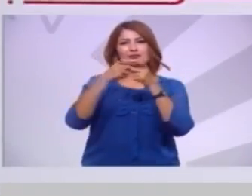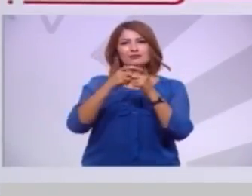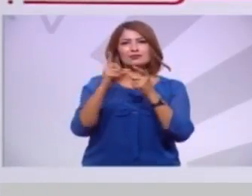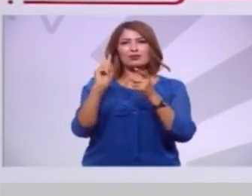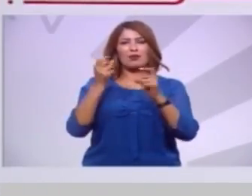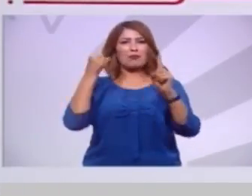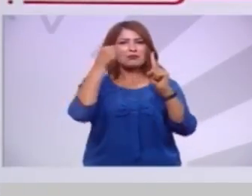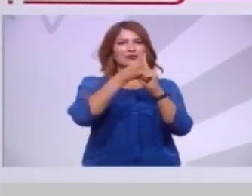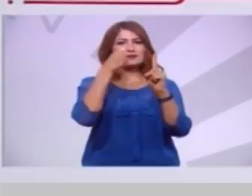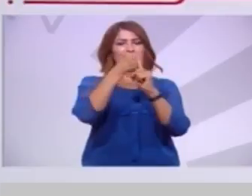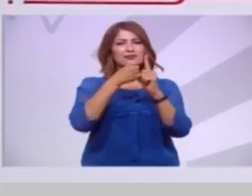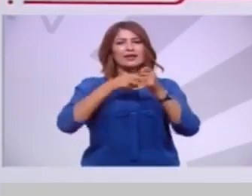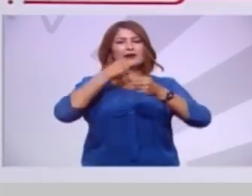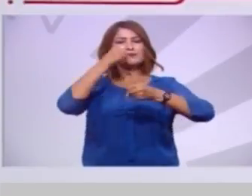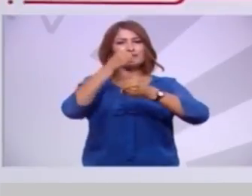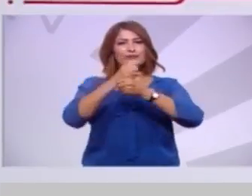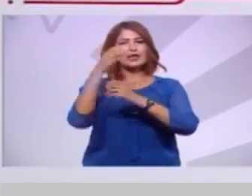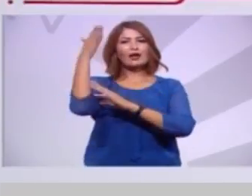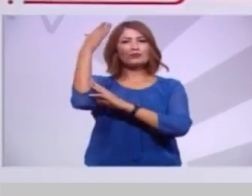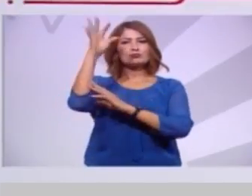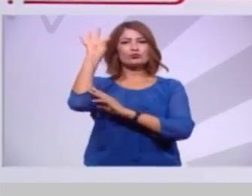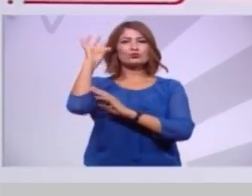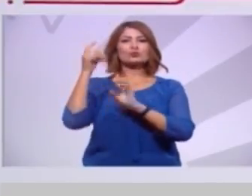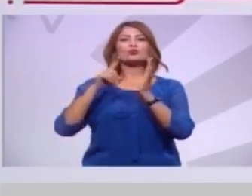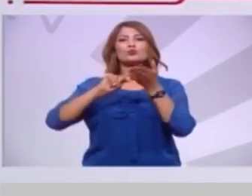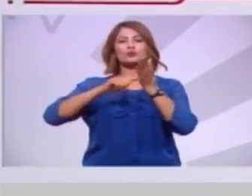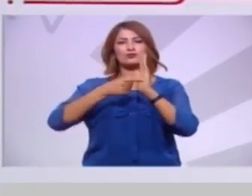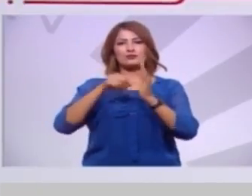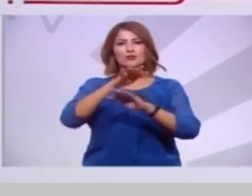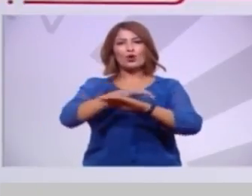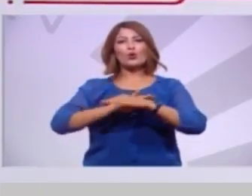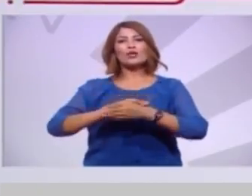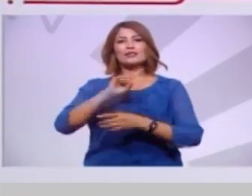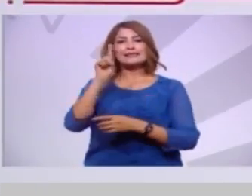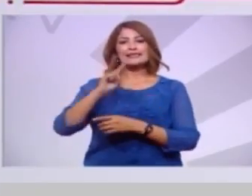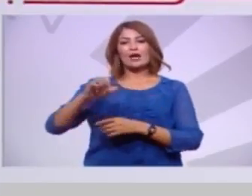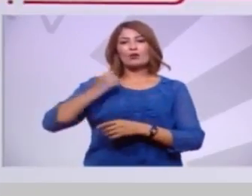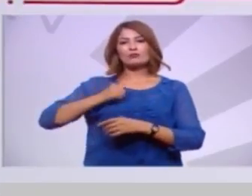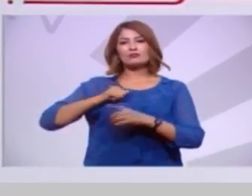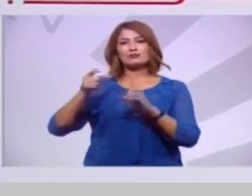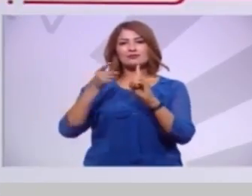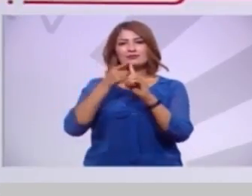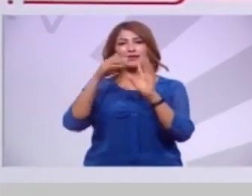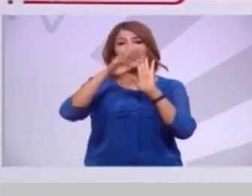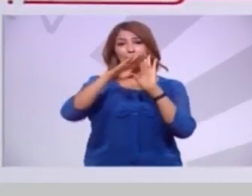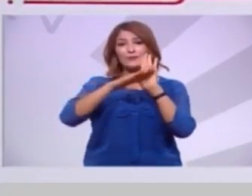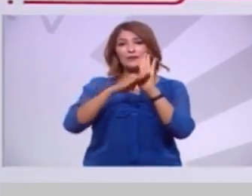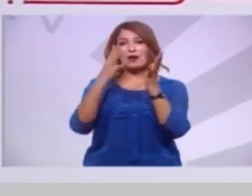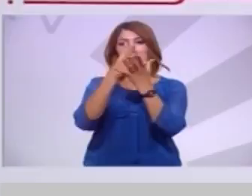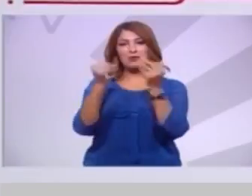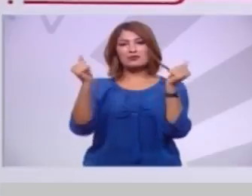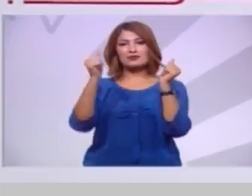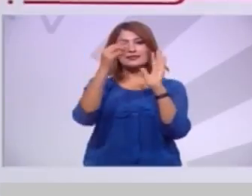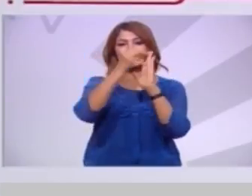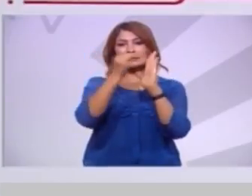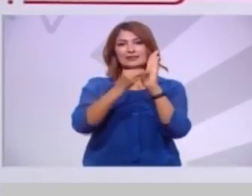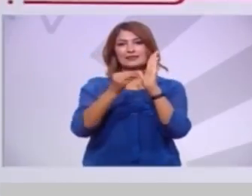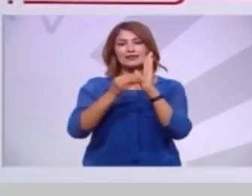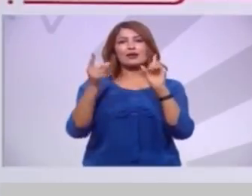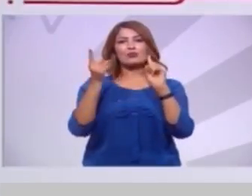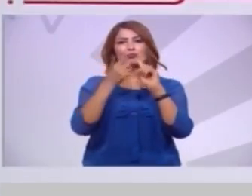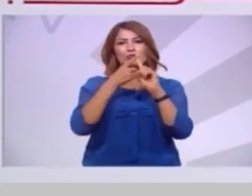وحتى في خدمه بلادنا في خدمه جهتنا اساسا برنامجنا يتمثل اساسا في هيكله القطاع